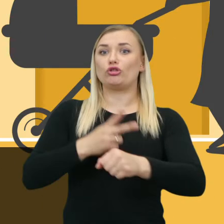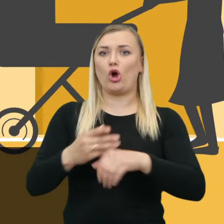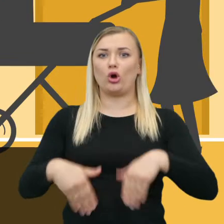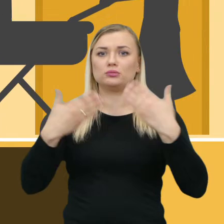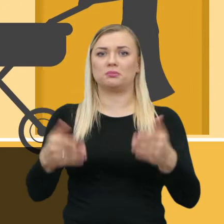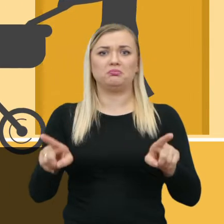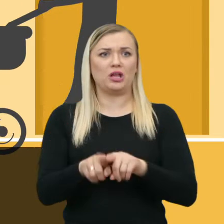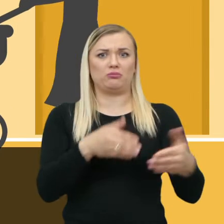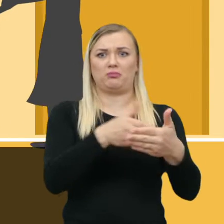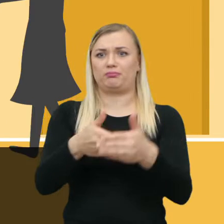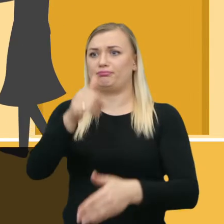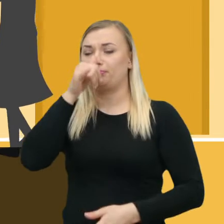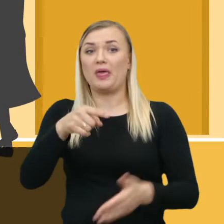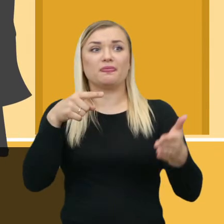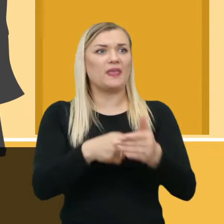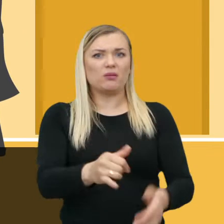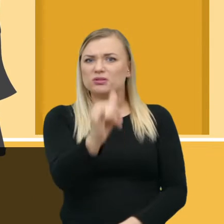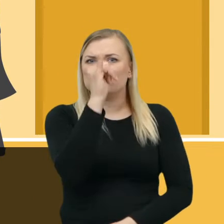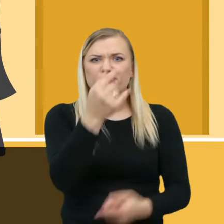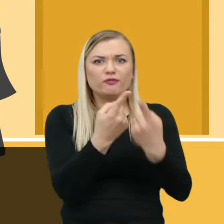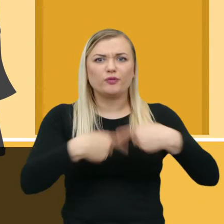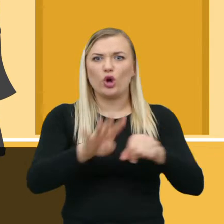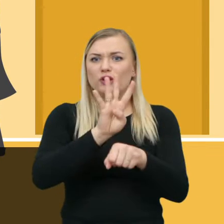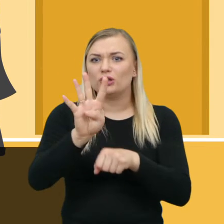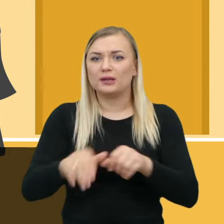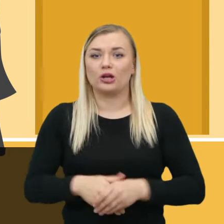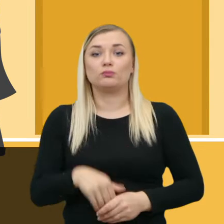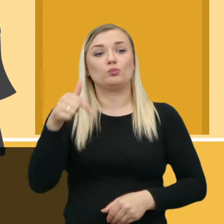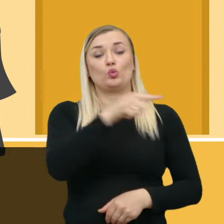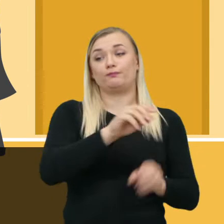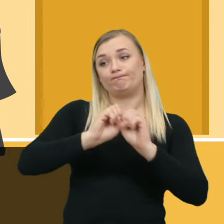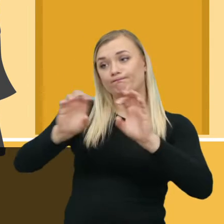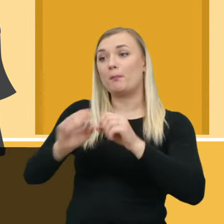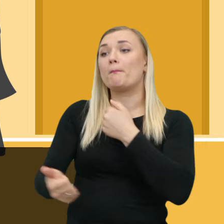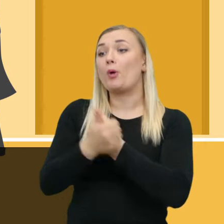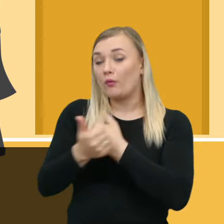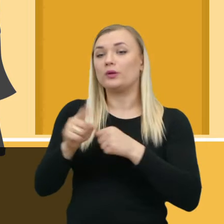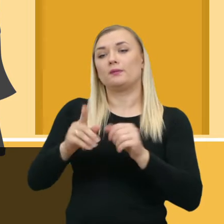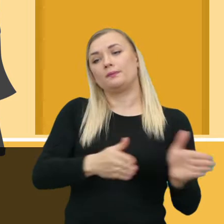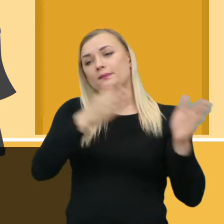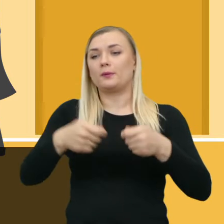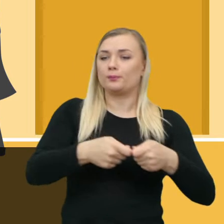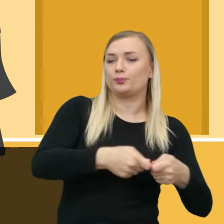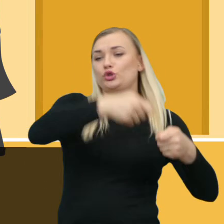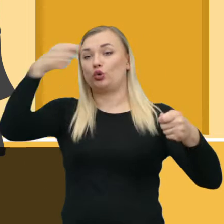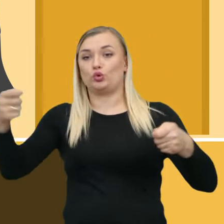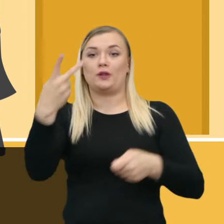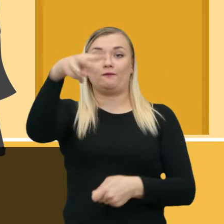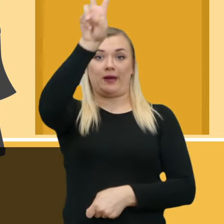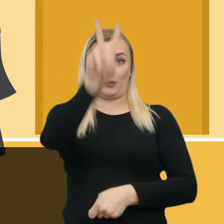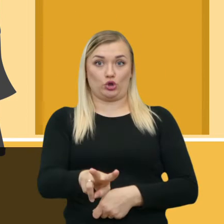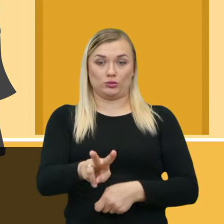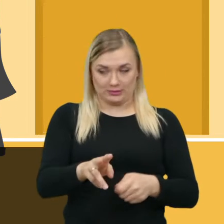Jeżeli zapewnienie dostępności w tym terminie nie jest możliwe, podmiot musi powiadomić wnioskodawcę o przyczynach i wskazać nowy